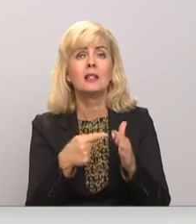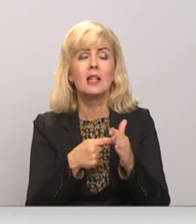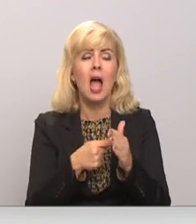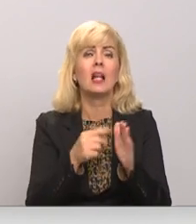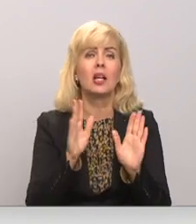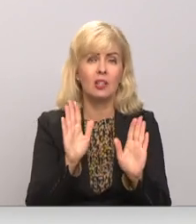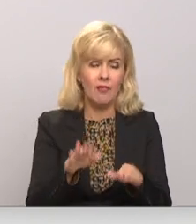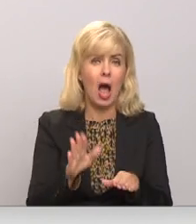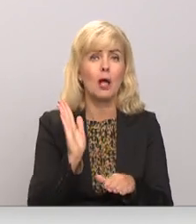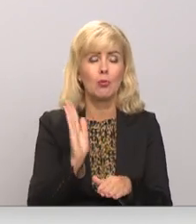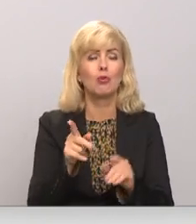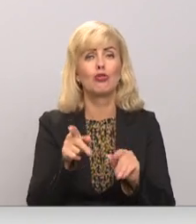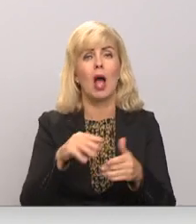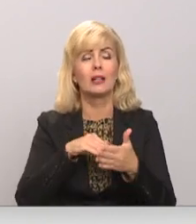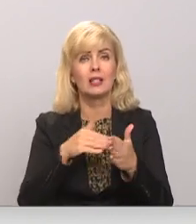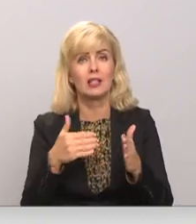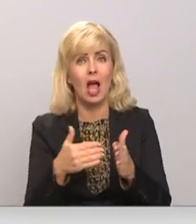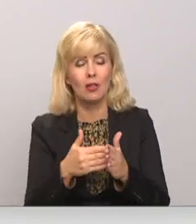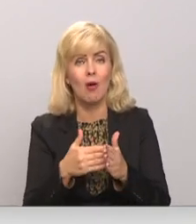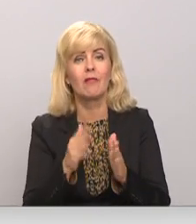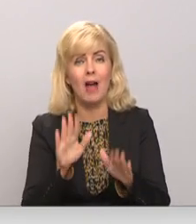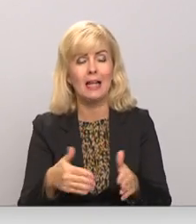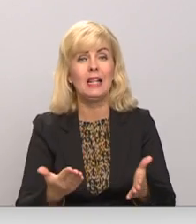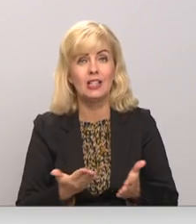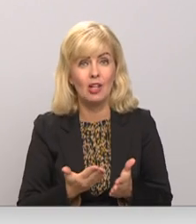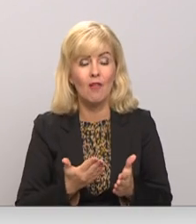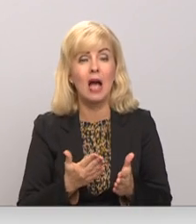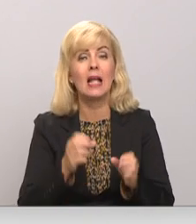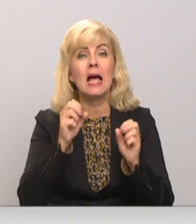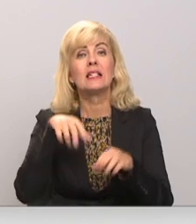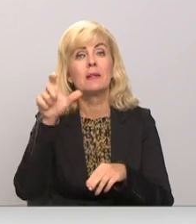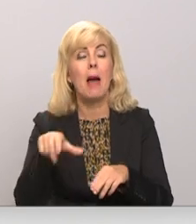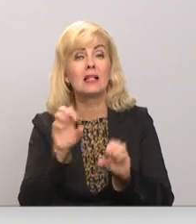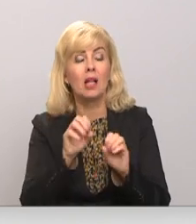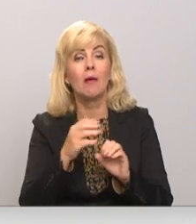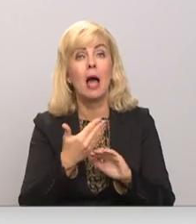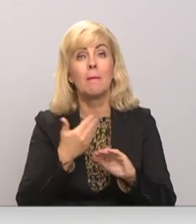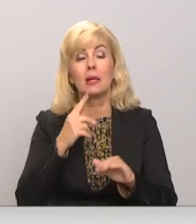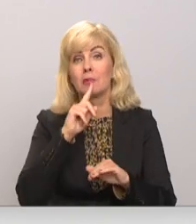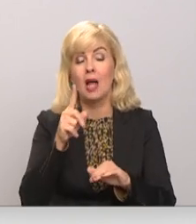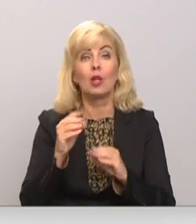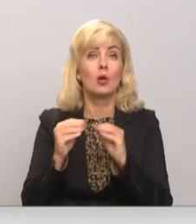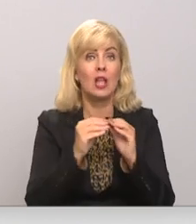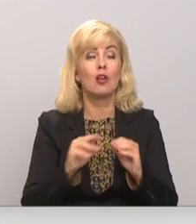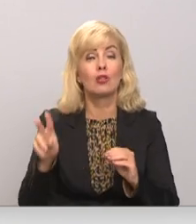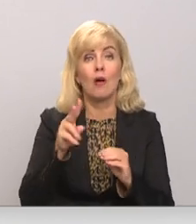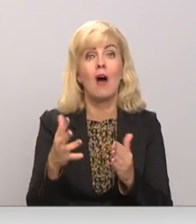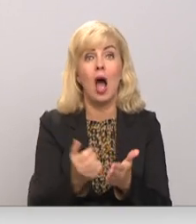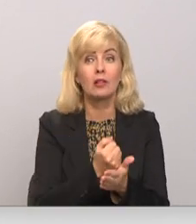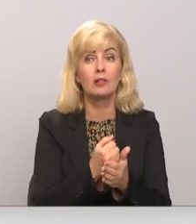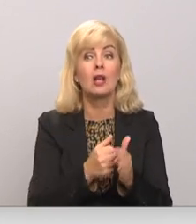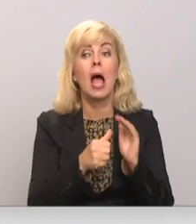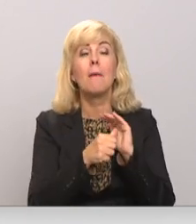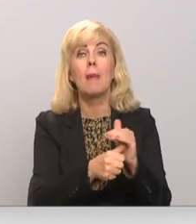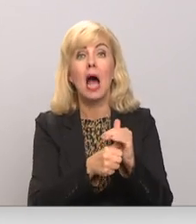arī šādā situācijā vēl kaut kā izdzīvot. Mikoloģi arī stāsta, ka pirms gada, 10. novembrī, atradusi vairākas